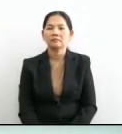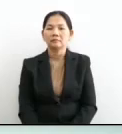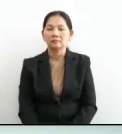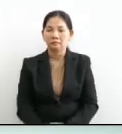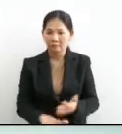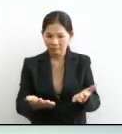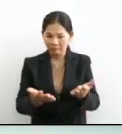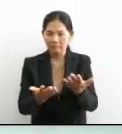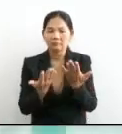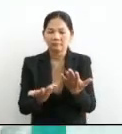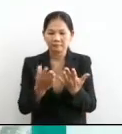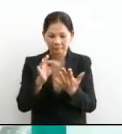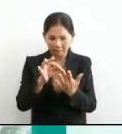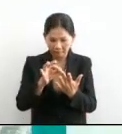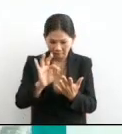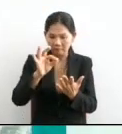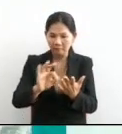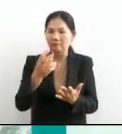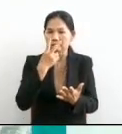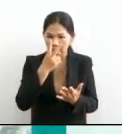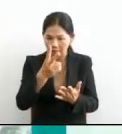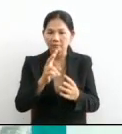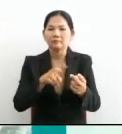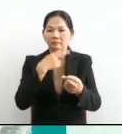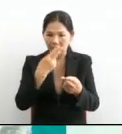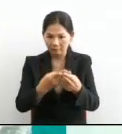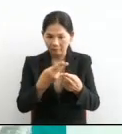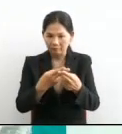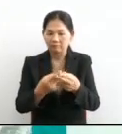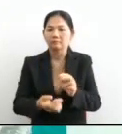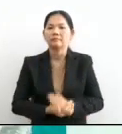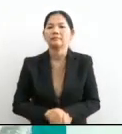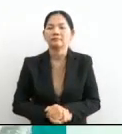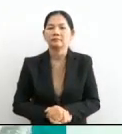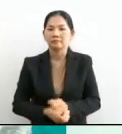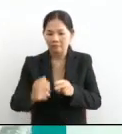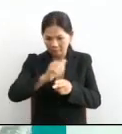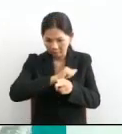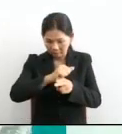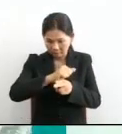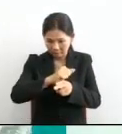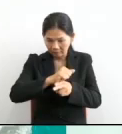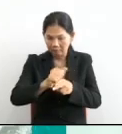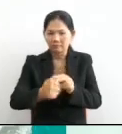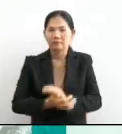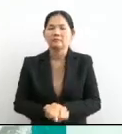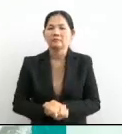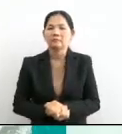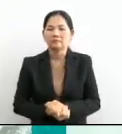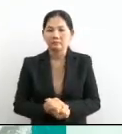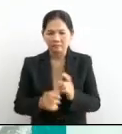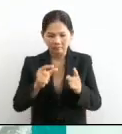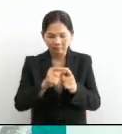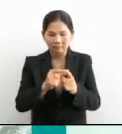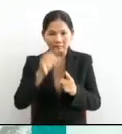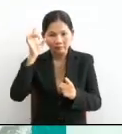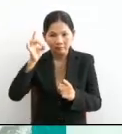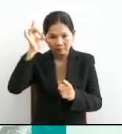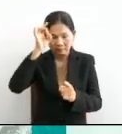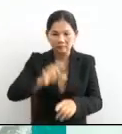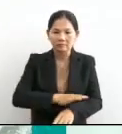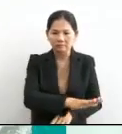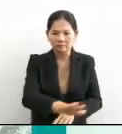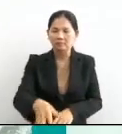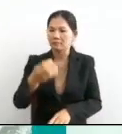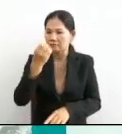cha ta lấy dương tiếng tụ tạ khăn nè con nữa cha chậm lái cha lùm hạt bao dương cha mỗi phần dối bịa chậm lấy thân